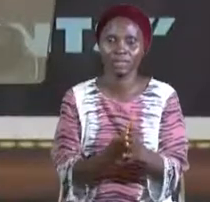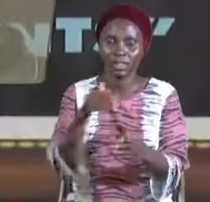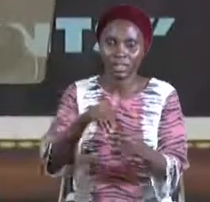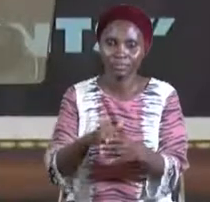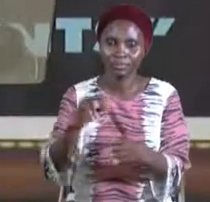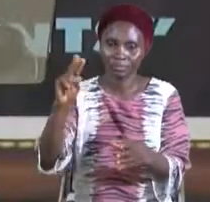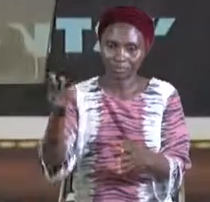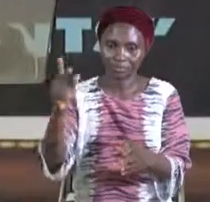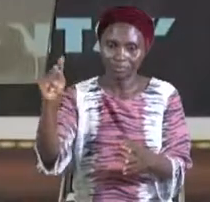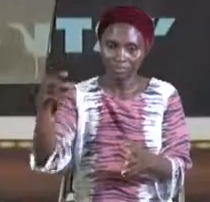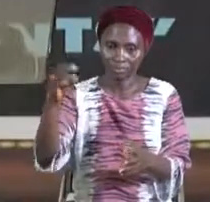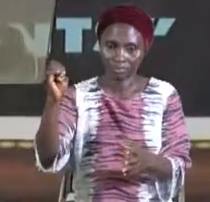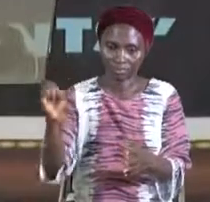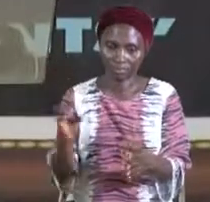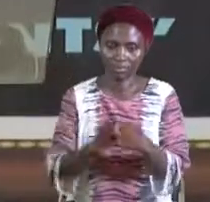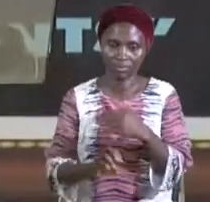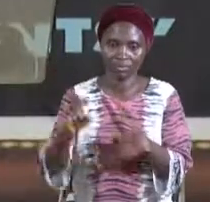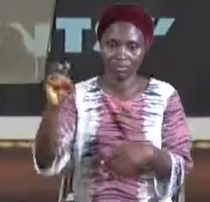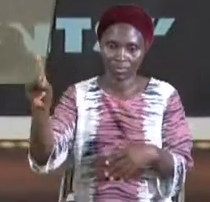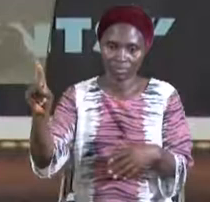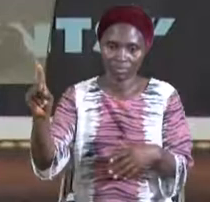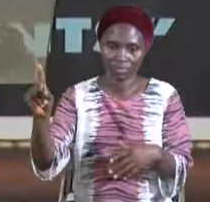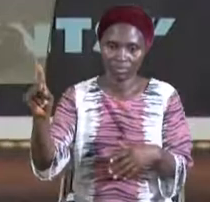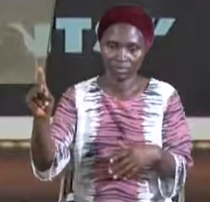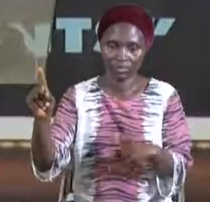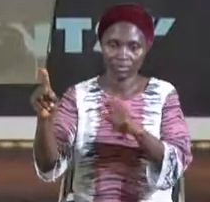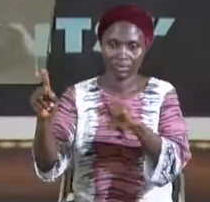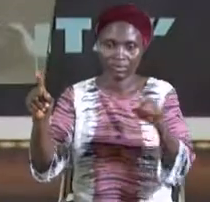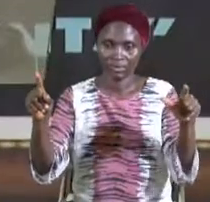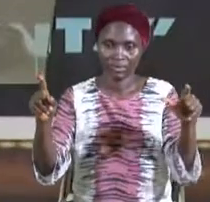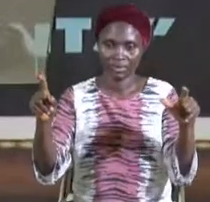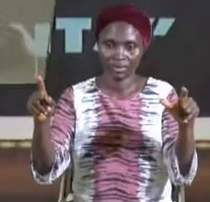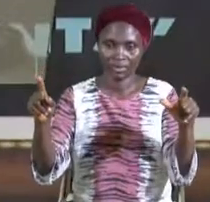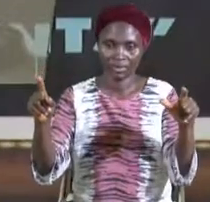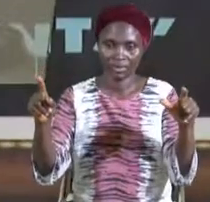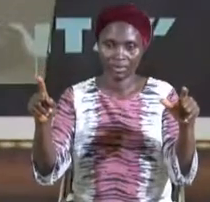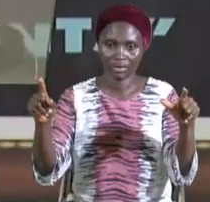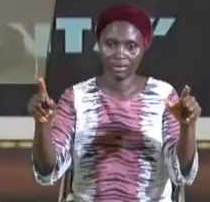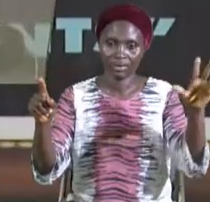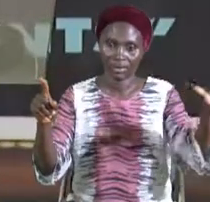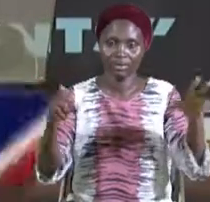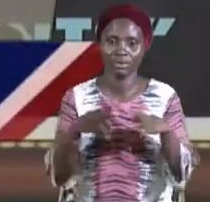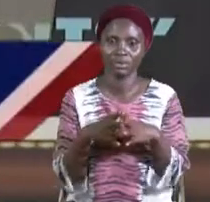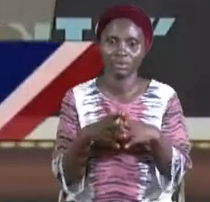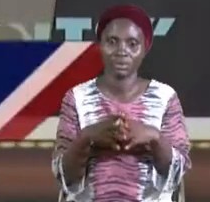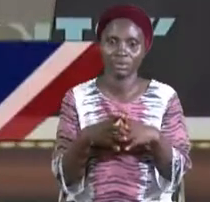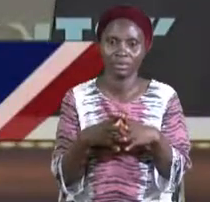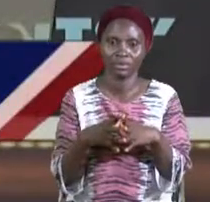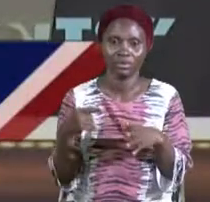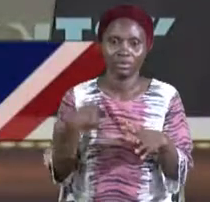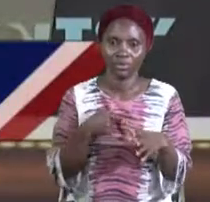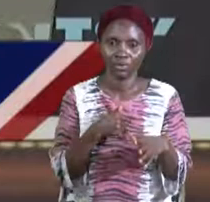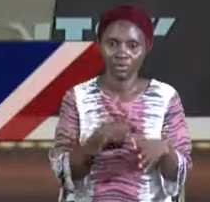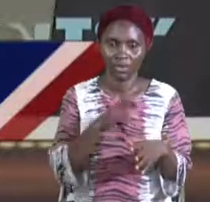2 Thessaloniciens, chapitre 1. 2 Thessaloniciens, chapitre 1. Voyons le verset 3. Nous devons, à